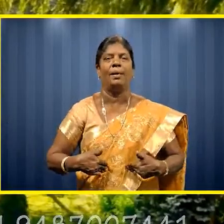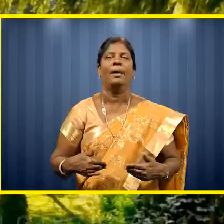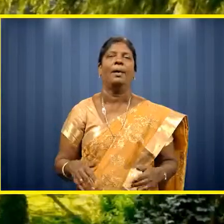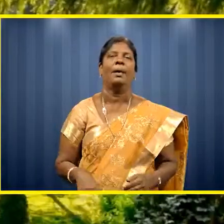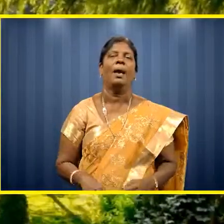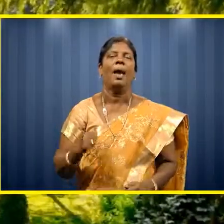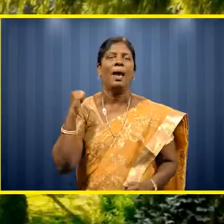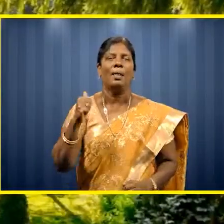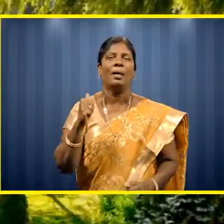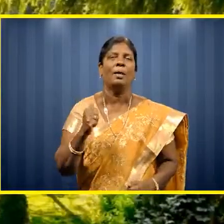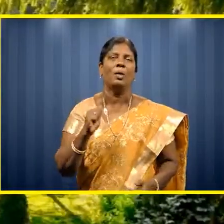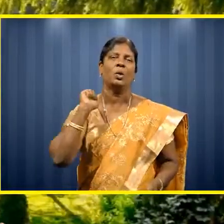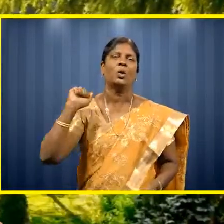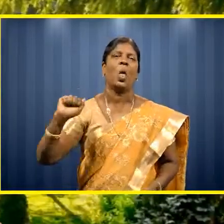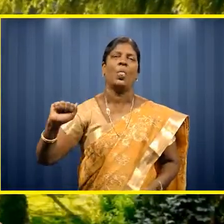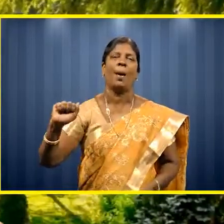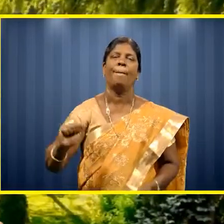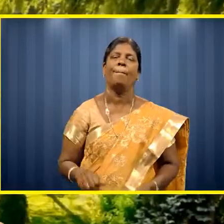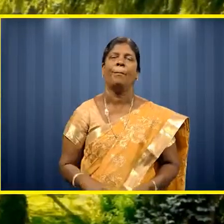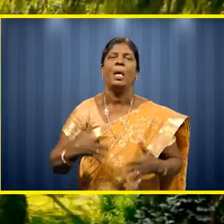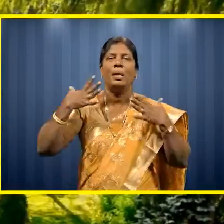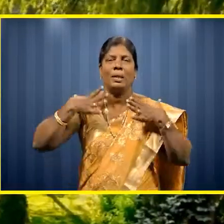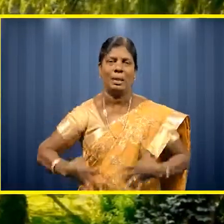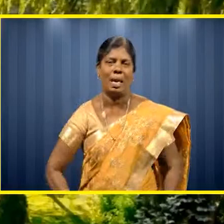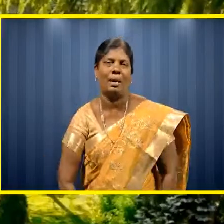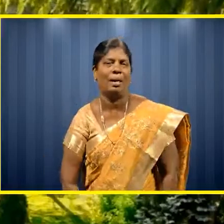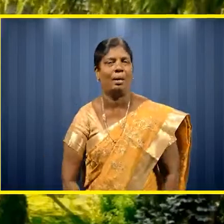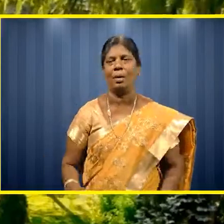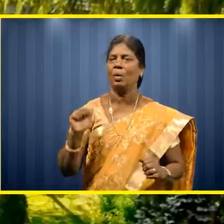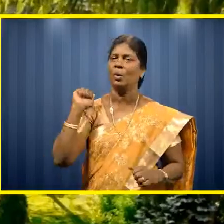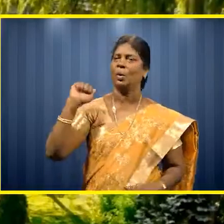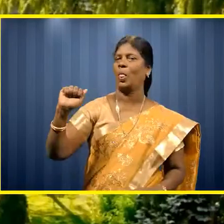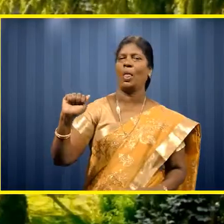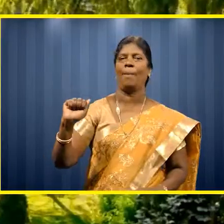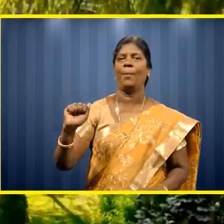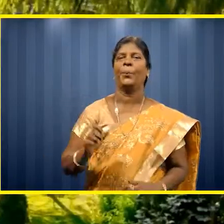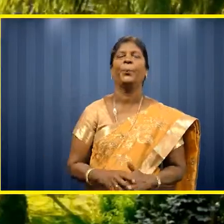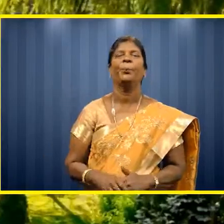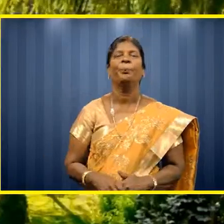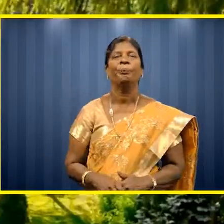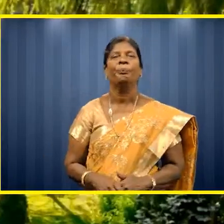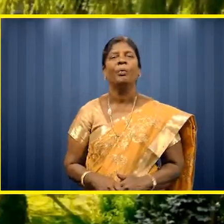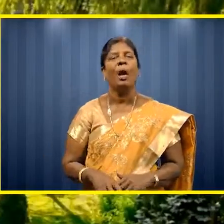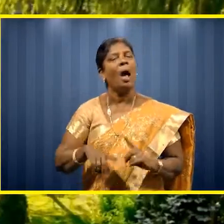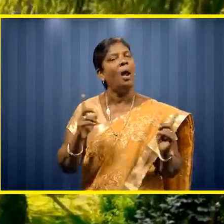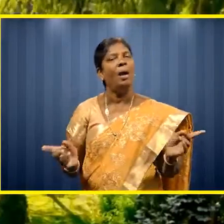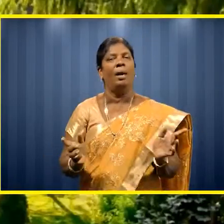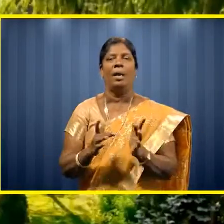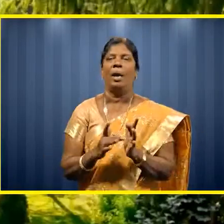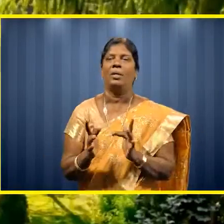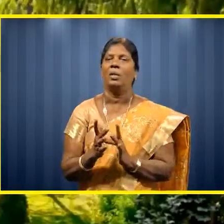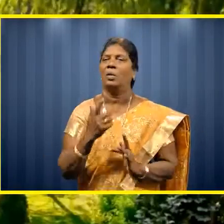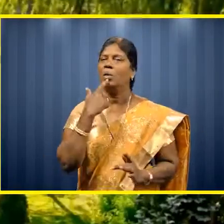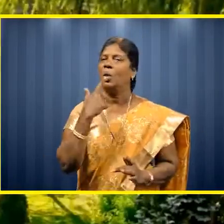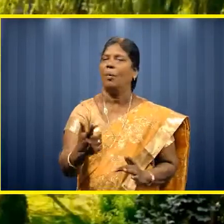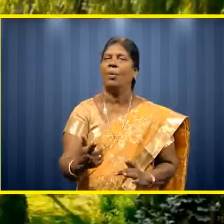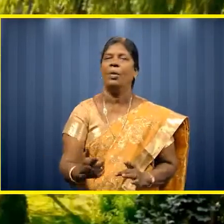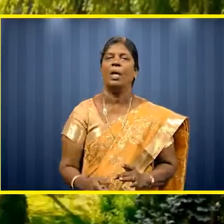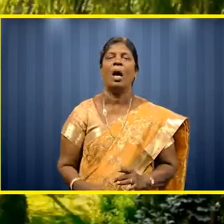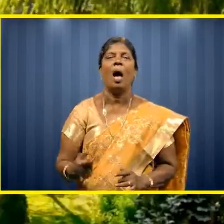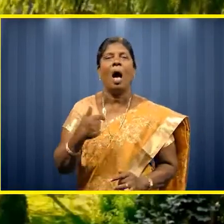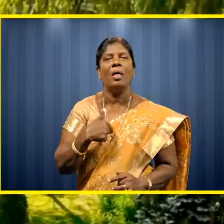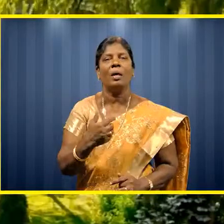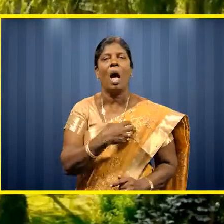பசி, இதெல்லாம் எதற்கு சொந்தமான வார்த்தைகள்? சரீரத்துக்கு சொந்தமானவைகள், அப்படித்தானே? ஆனால் இயேசு இங்கு